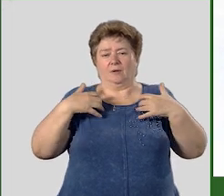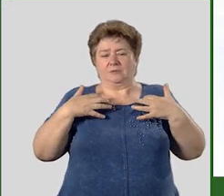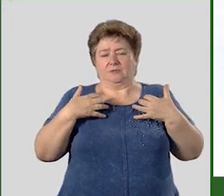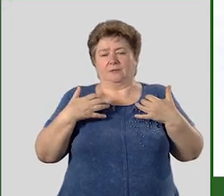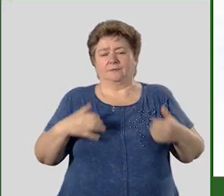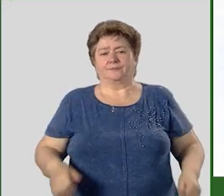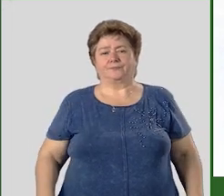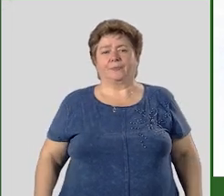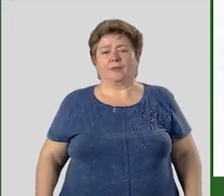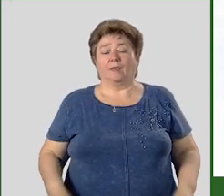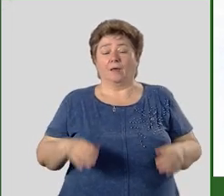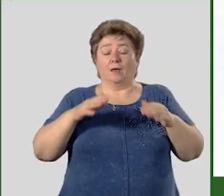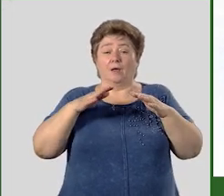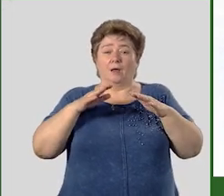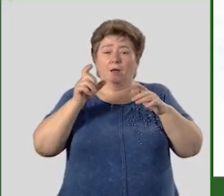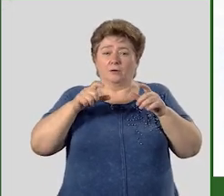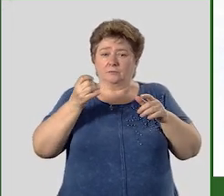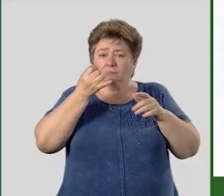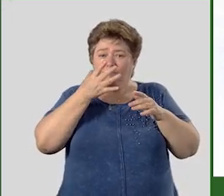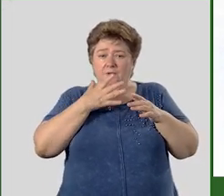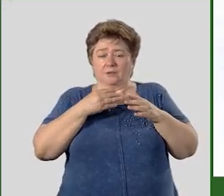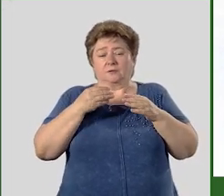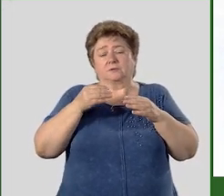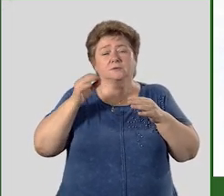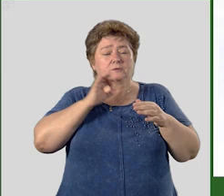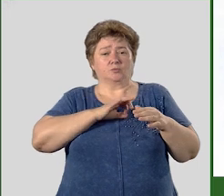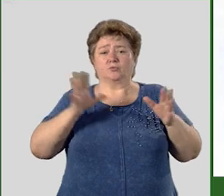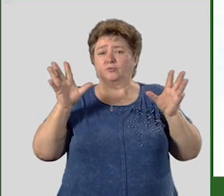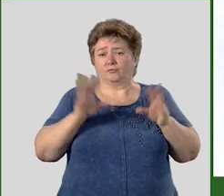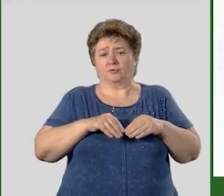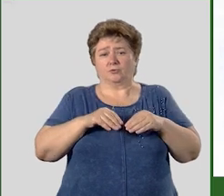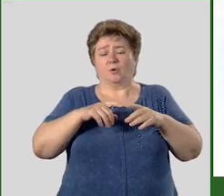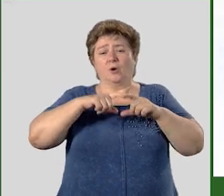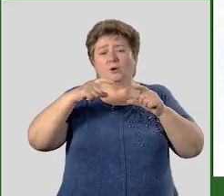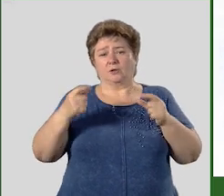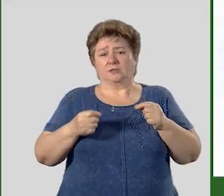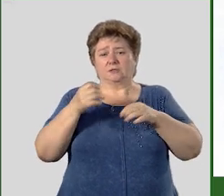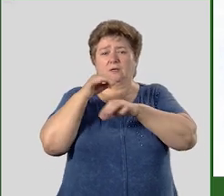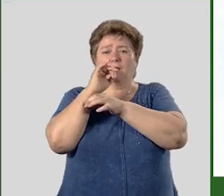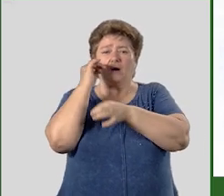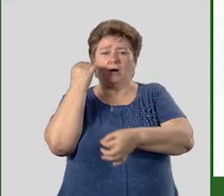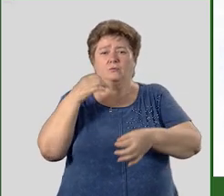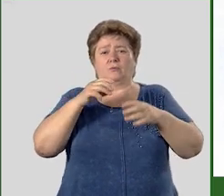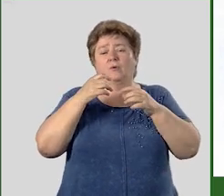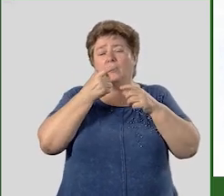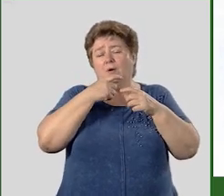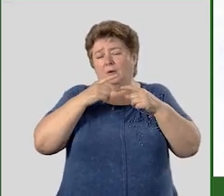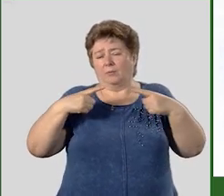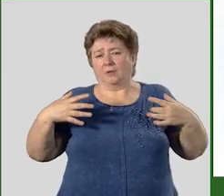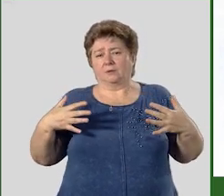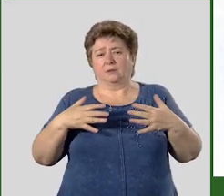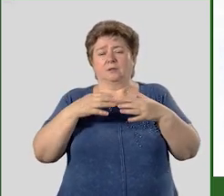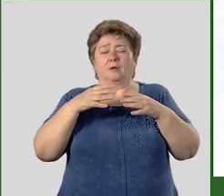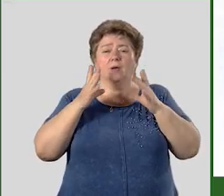обезьяны. А местное население использует буквально все – листья, кору, плоды.